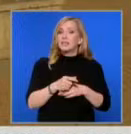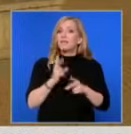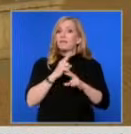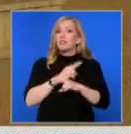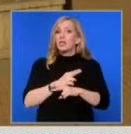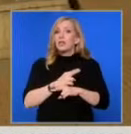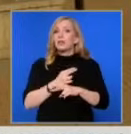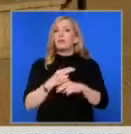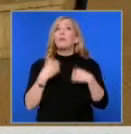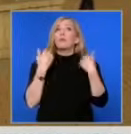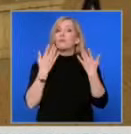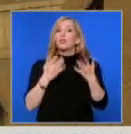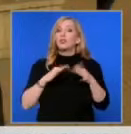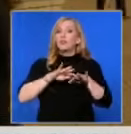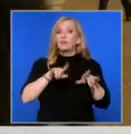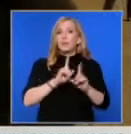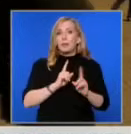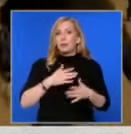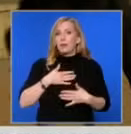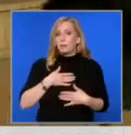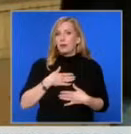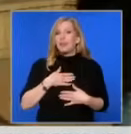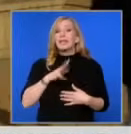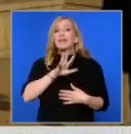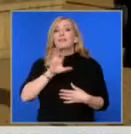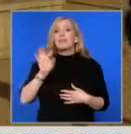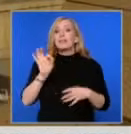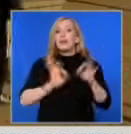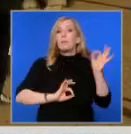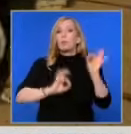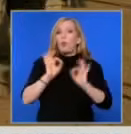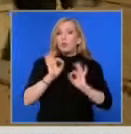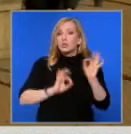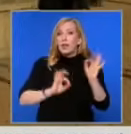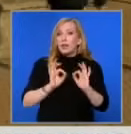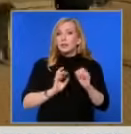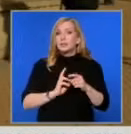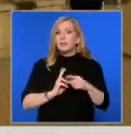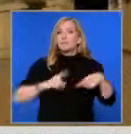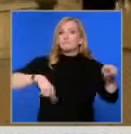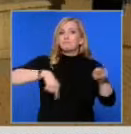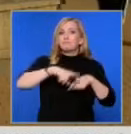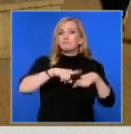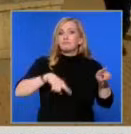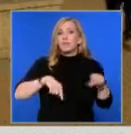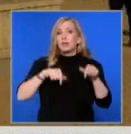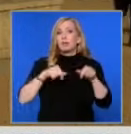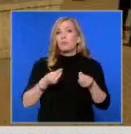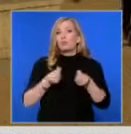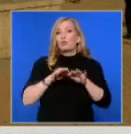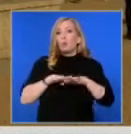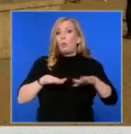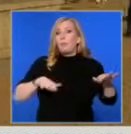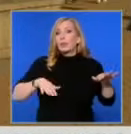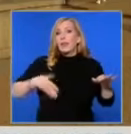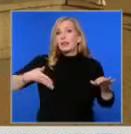Над 90% от превозите са по сухопътен транспорт. Под 10%, някъде около